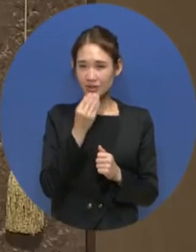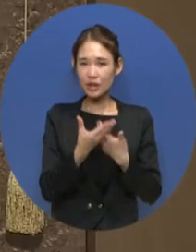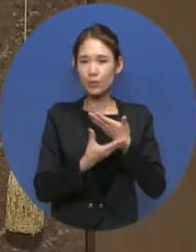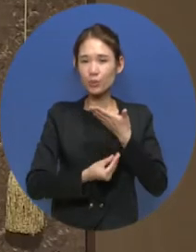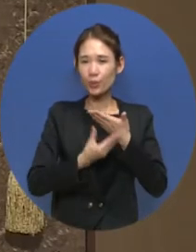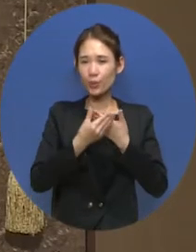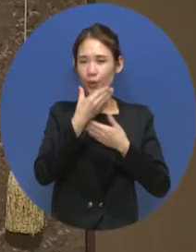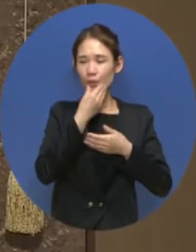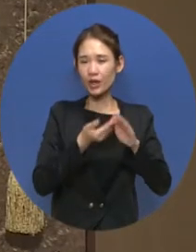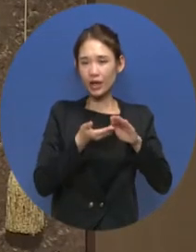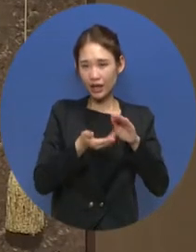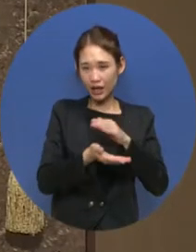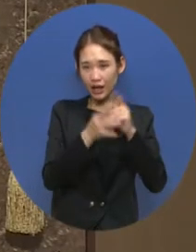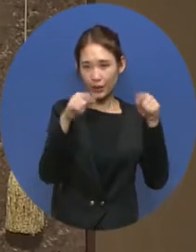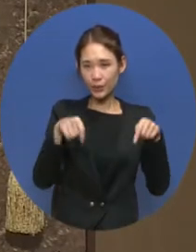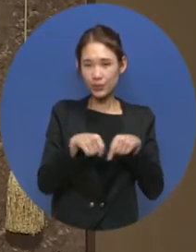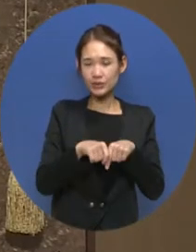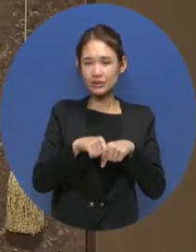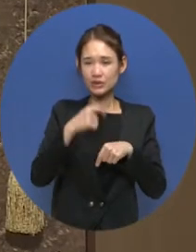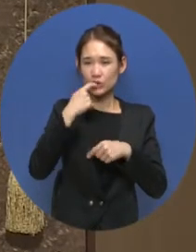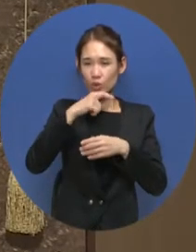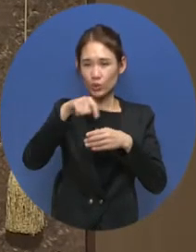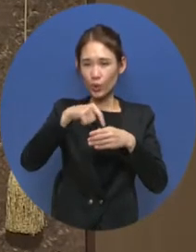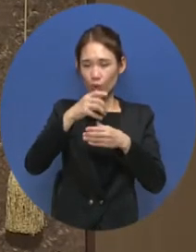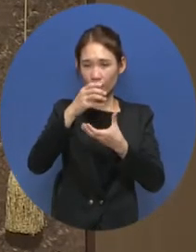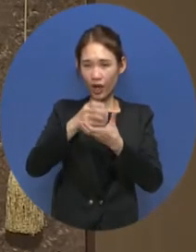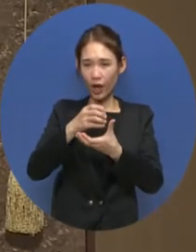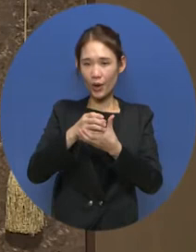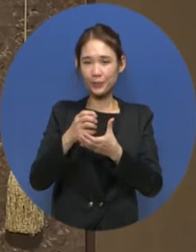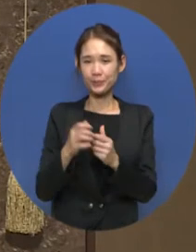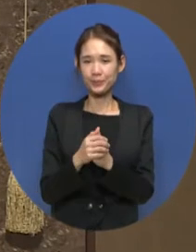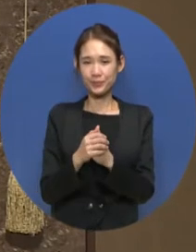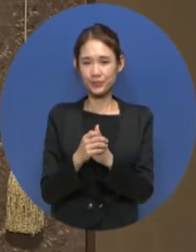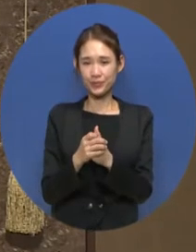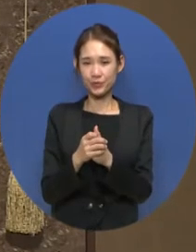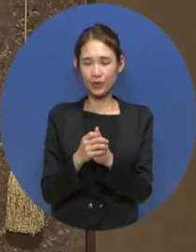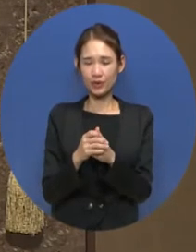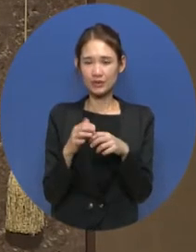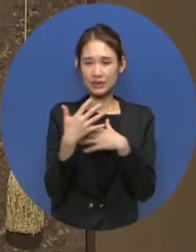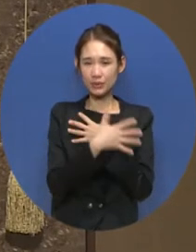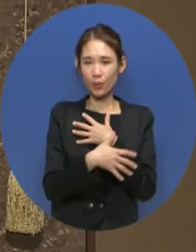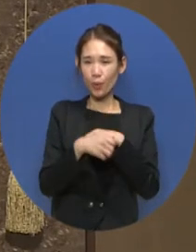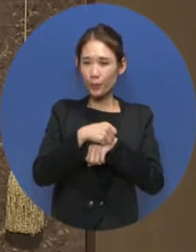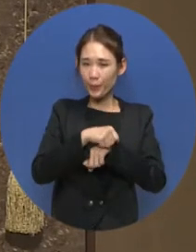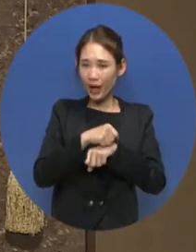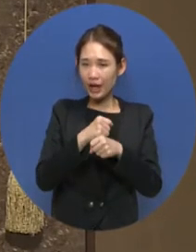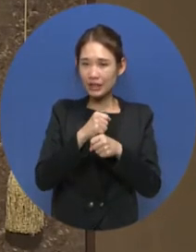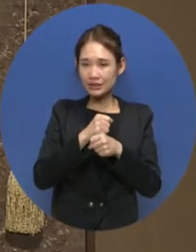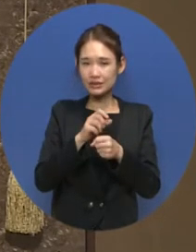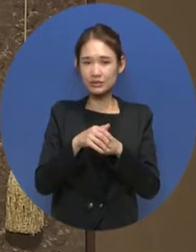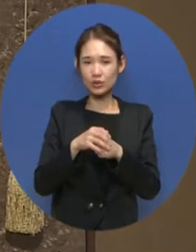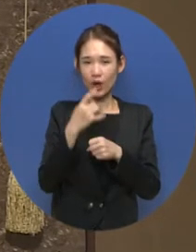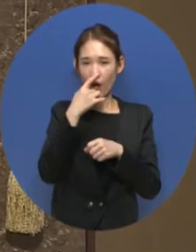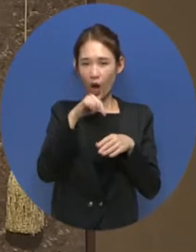복사용지, 뭐 종이컵, 네. 그리고 또 뭐 일반 세제류, 예. 그다음에 뭐 커피류, 뭐 차류,